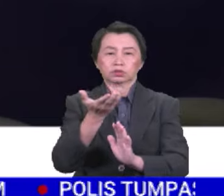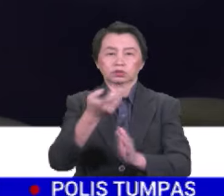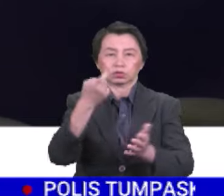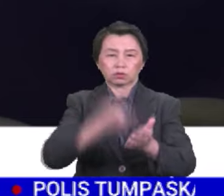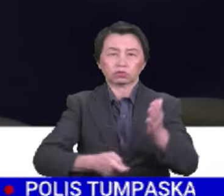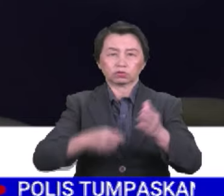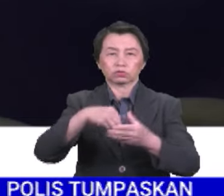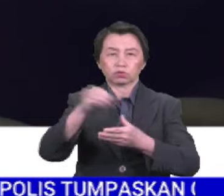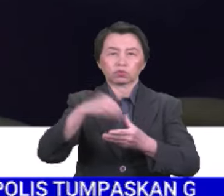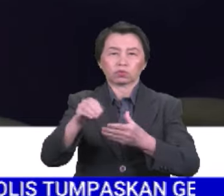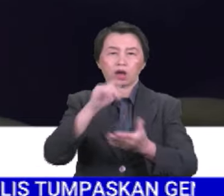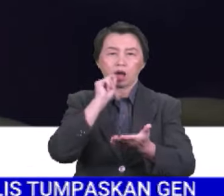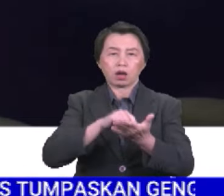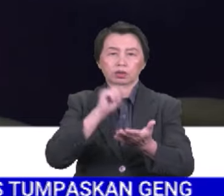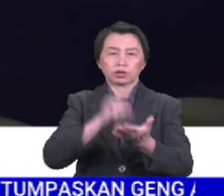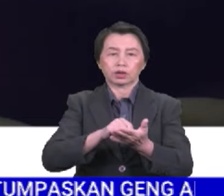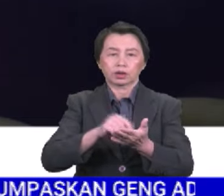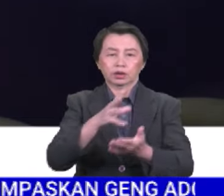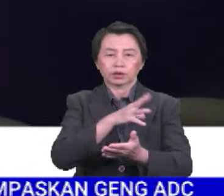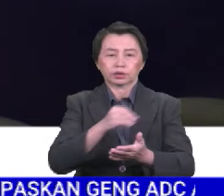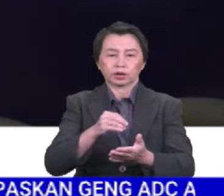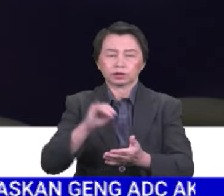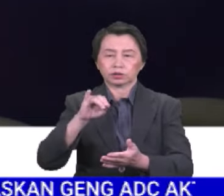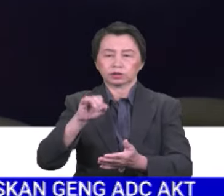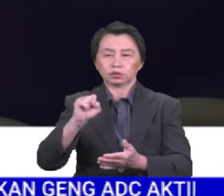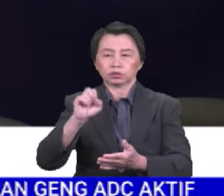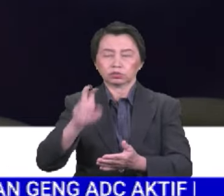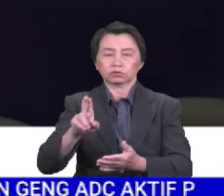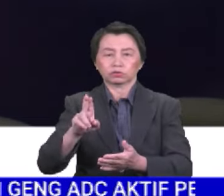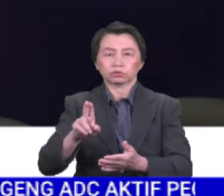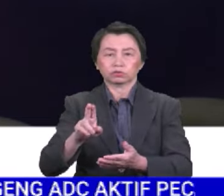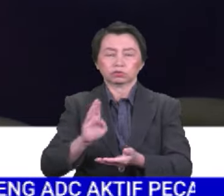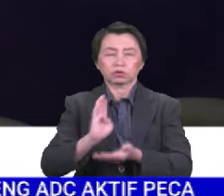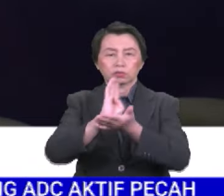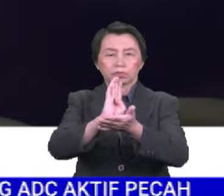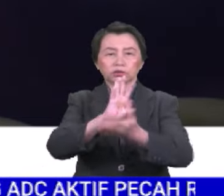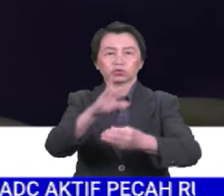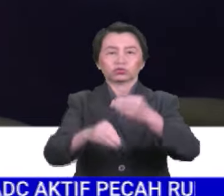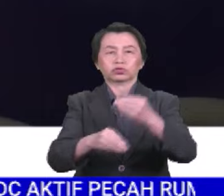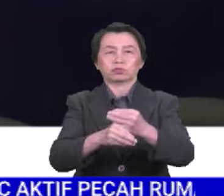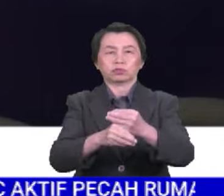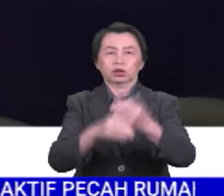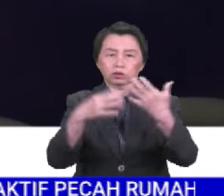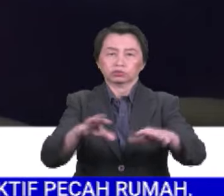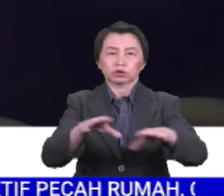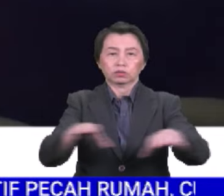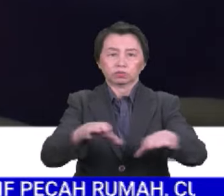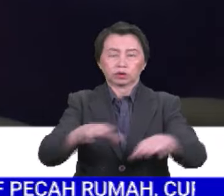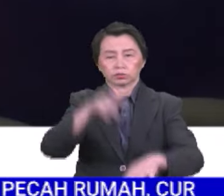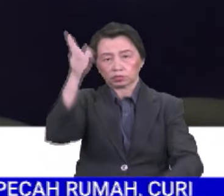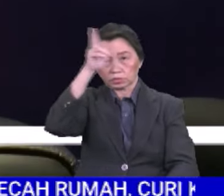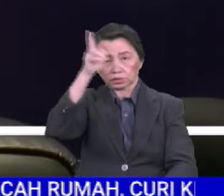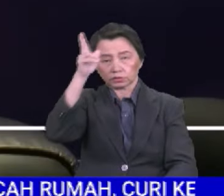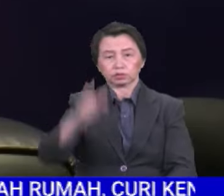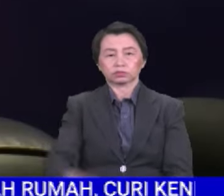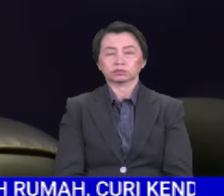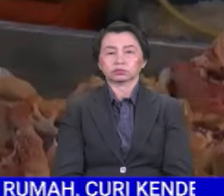kos pengeluaran ayam dan juga isu subsidi yang telah dilaksanakan oleh kerajaan.